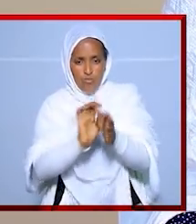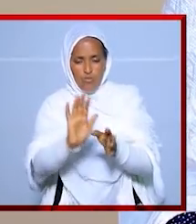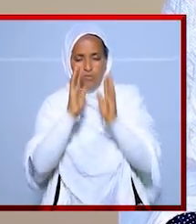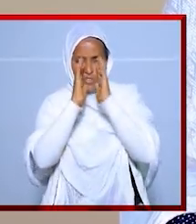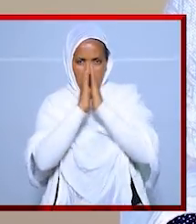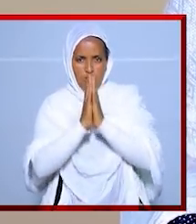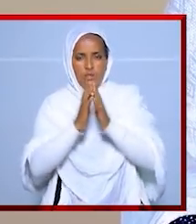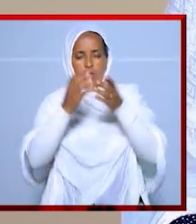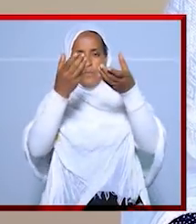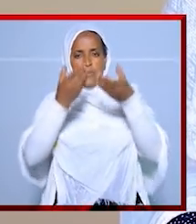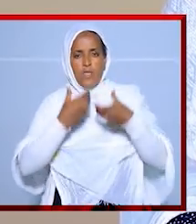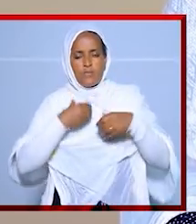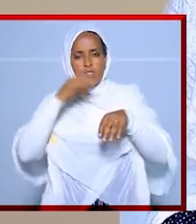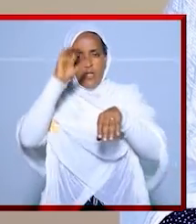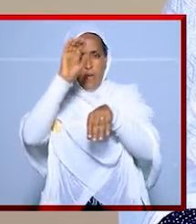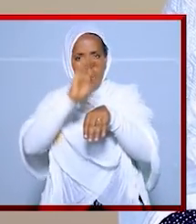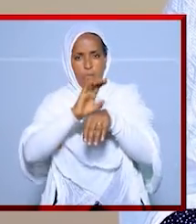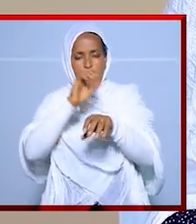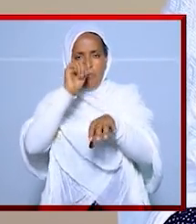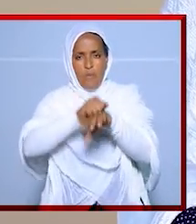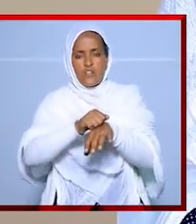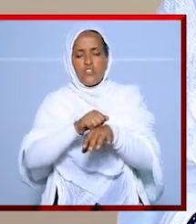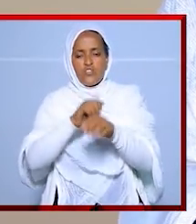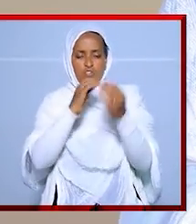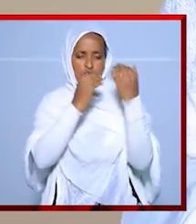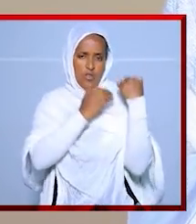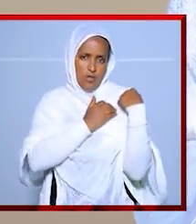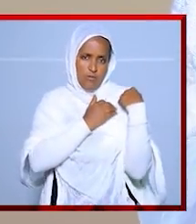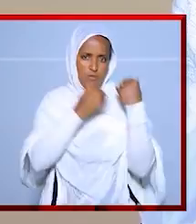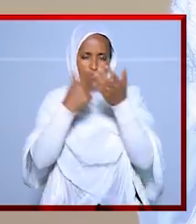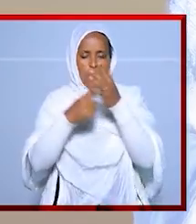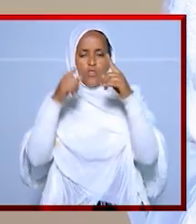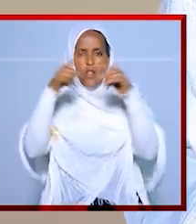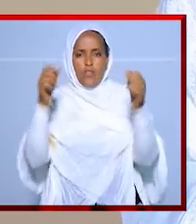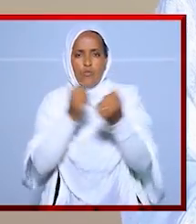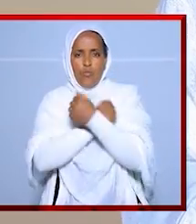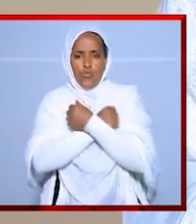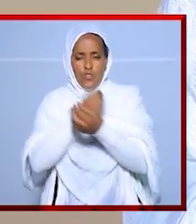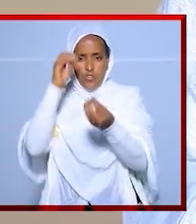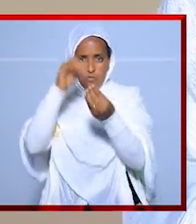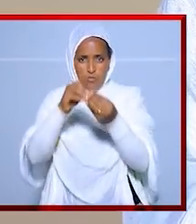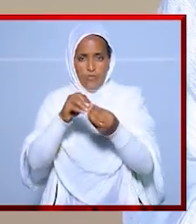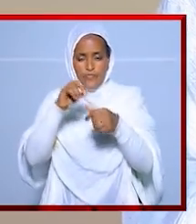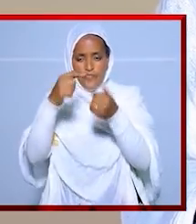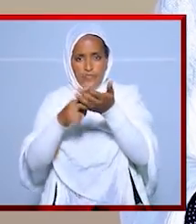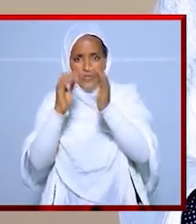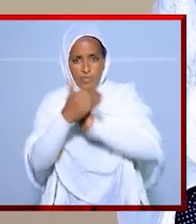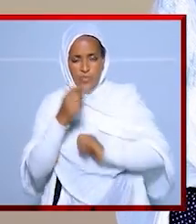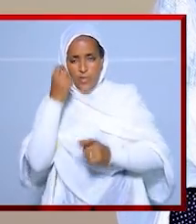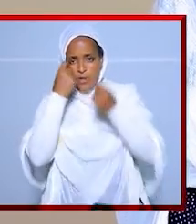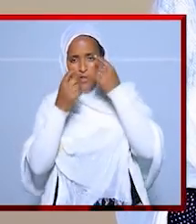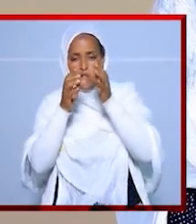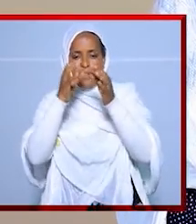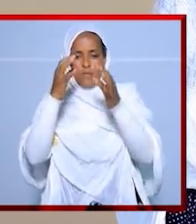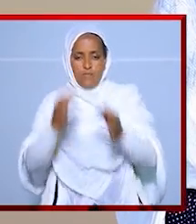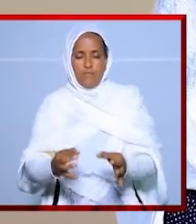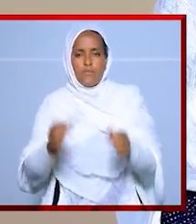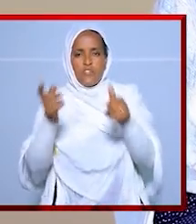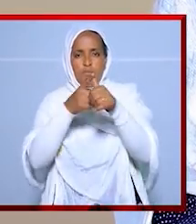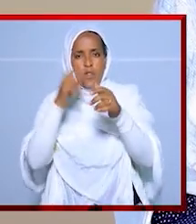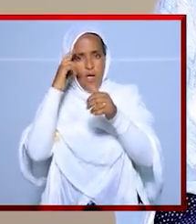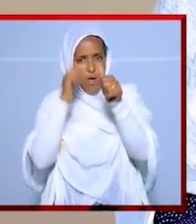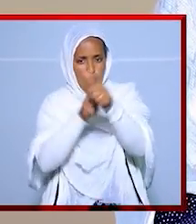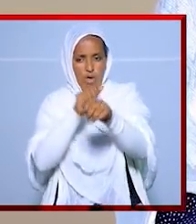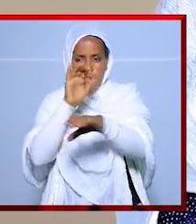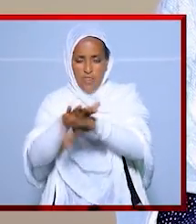መጸለይ የምታስተምር ከባድ ሸክም ተብላ የተነገረች ናት። ጠላትን መውደድ ጭምር የምታስተምር ስለሆነች መግባባቱን ለማስፈን